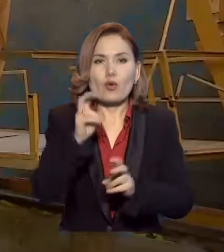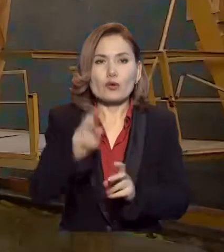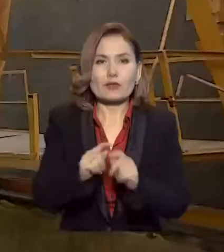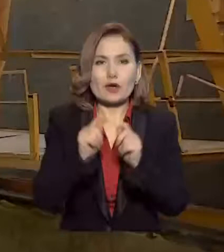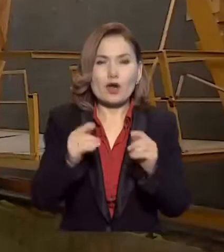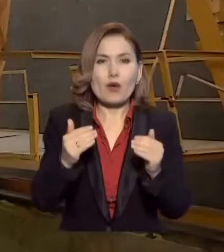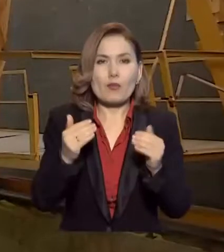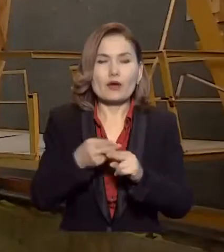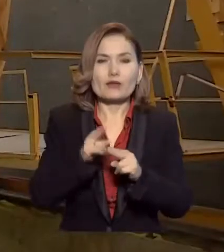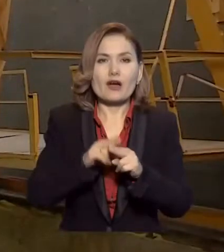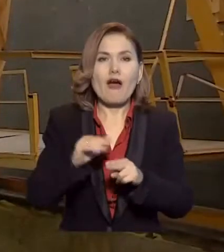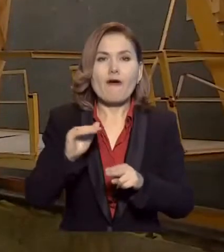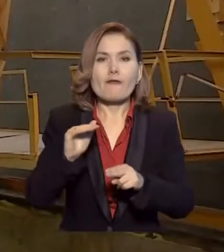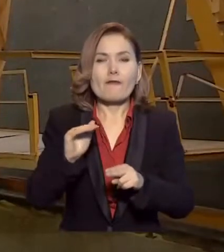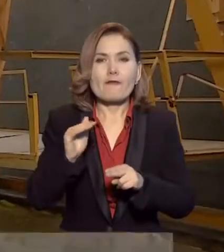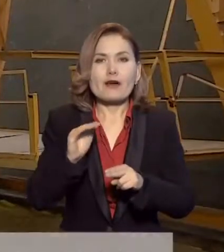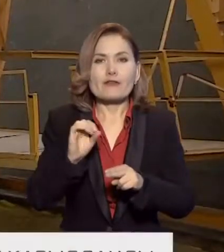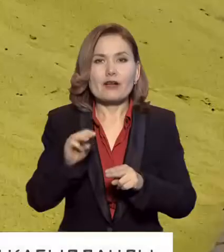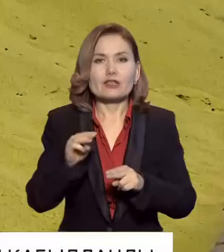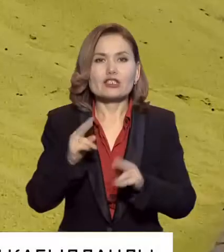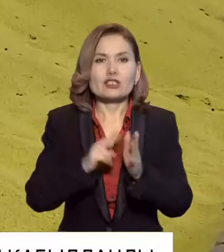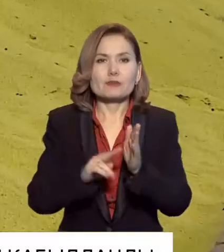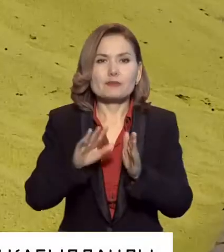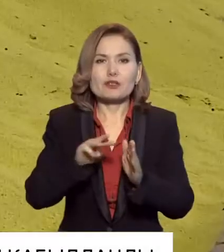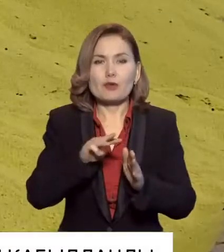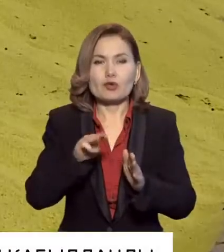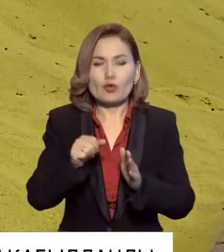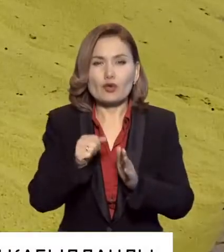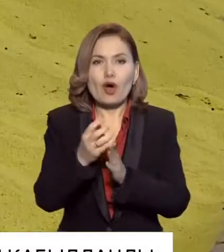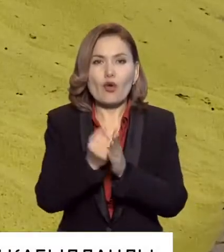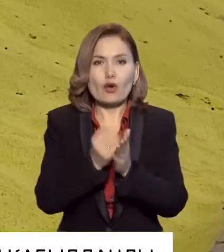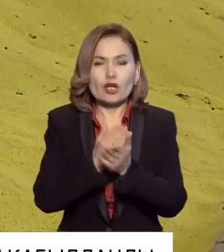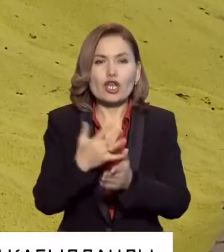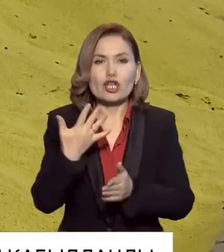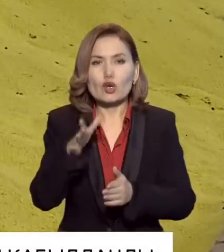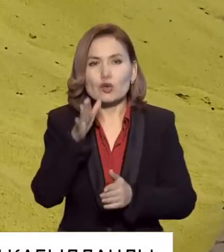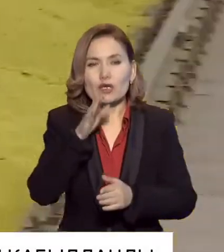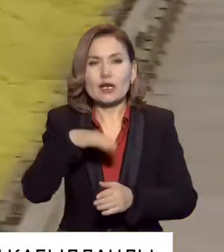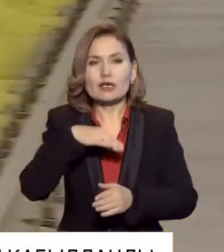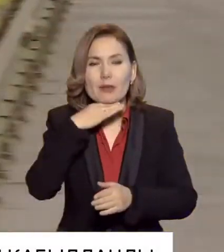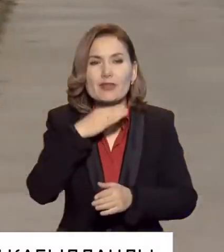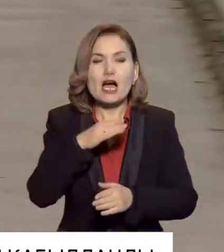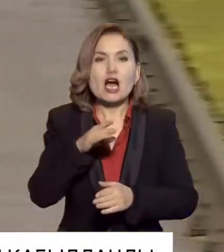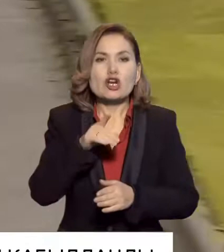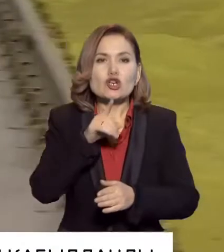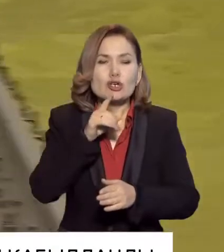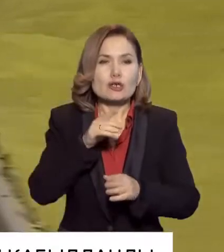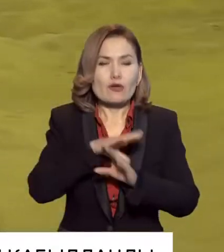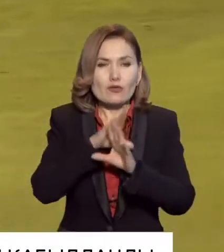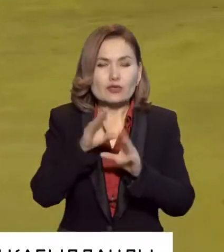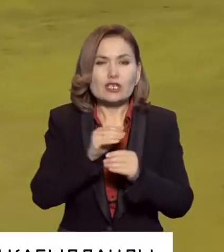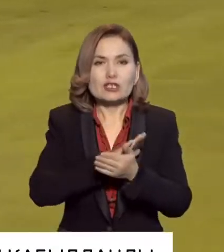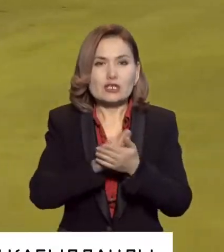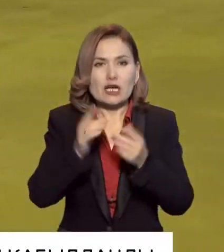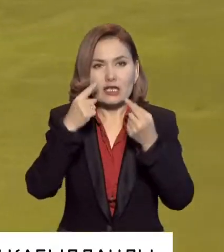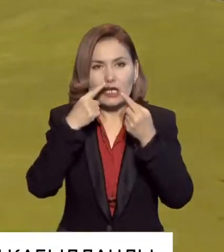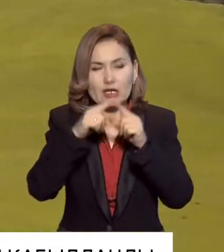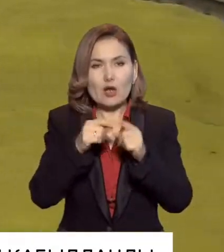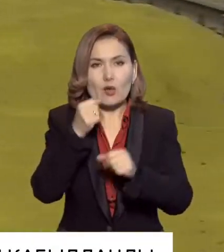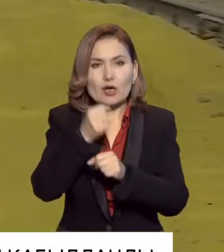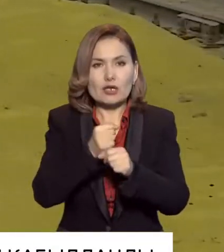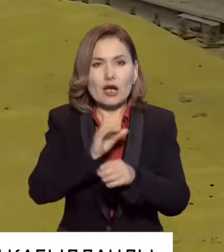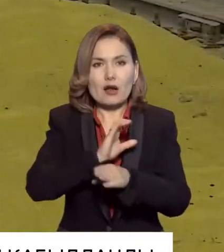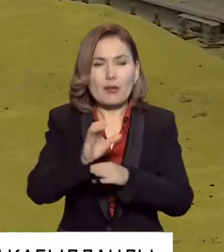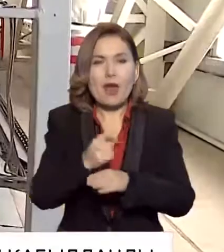Бүгінде фосфаттың 75 миллион тонна қоры бар. 50 жылға жетеді. Өнім жасыл технология әдісімен алынады. Осылайша жылына 1